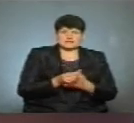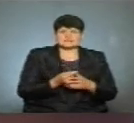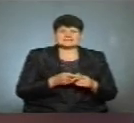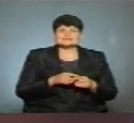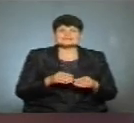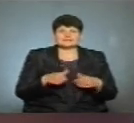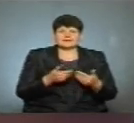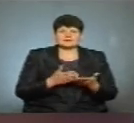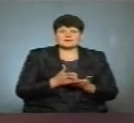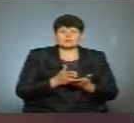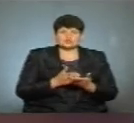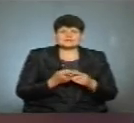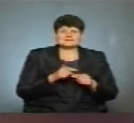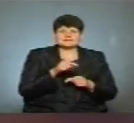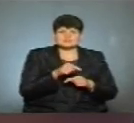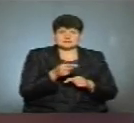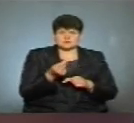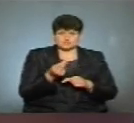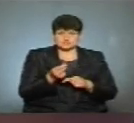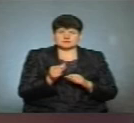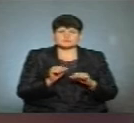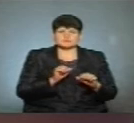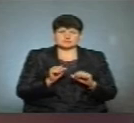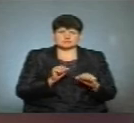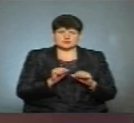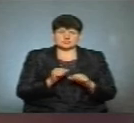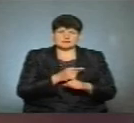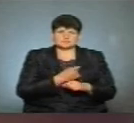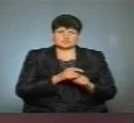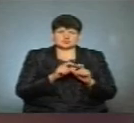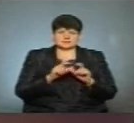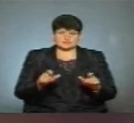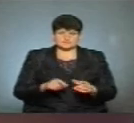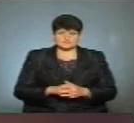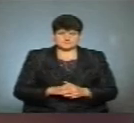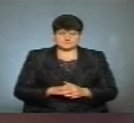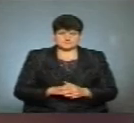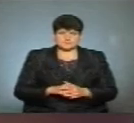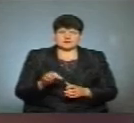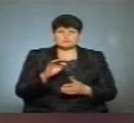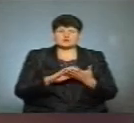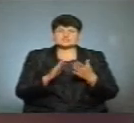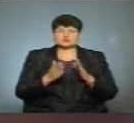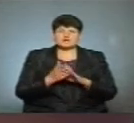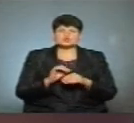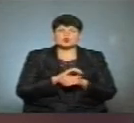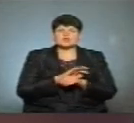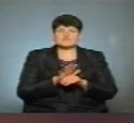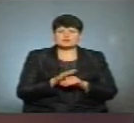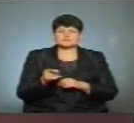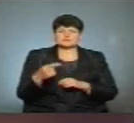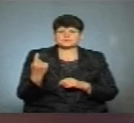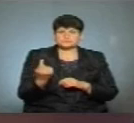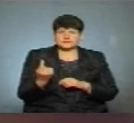надані послуги. Цими грошима тепер розпоряджається сам медзаклад. І про ситуацію з коронавірусом на